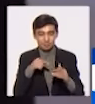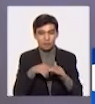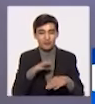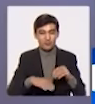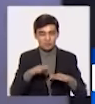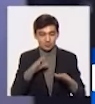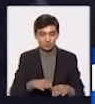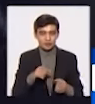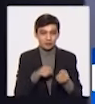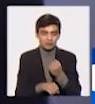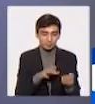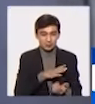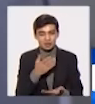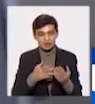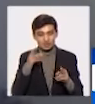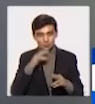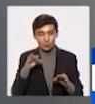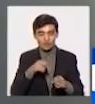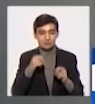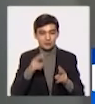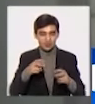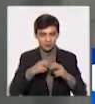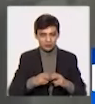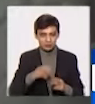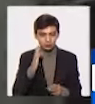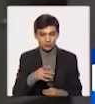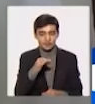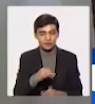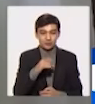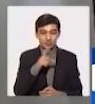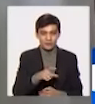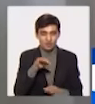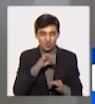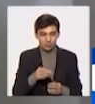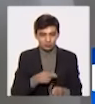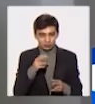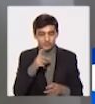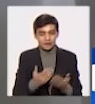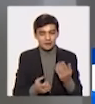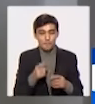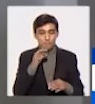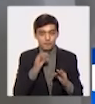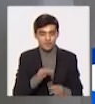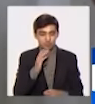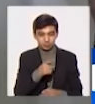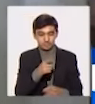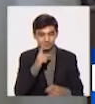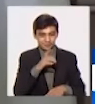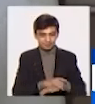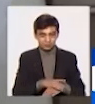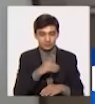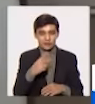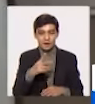әрекетінің жасалған жасалмағаны арнайы сараптама барысында анықталады. Күдіктінің қылмыскер екені расталса, 20 жылдан өмір бойына